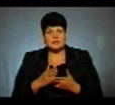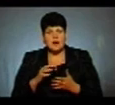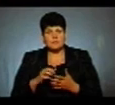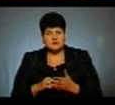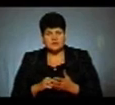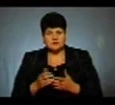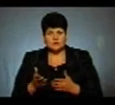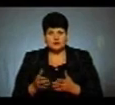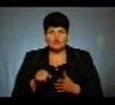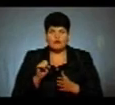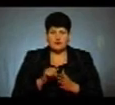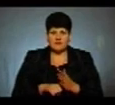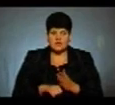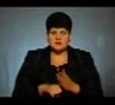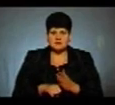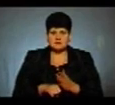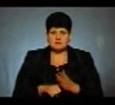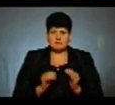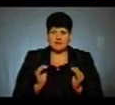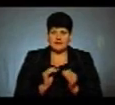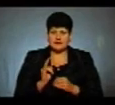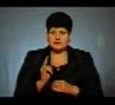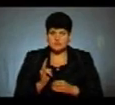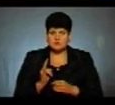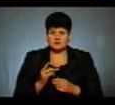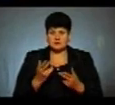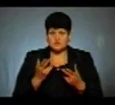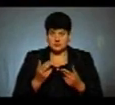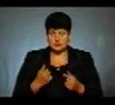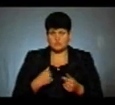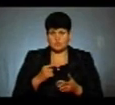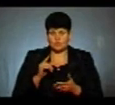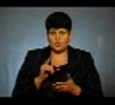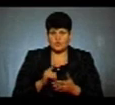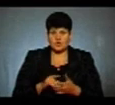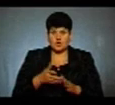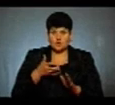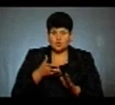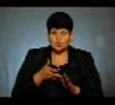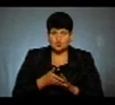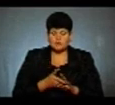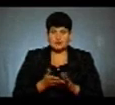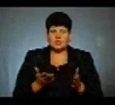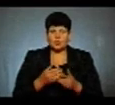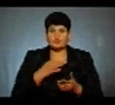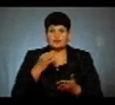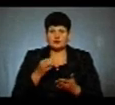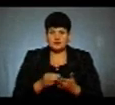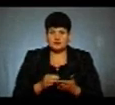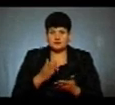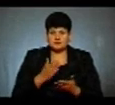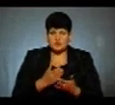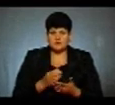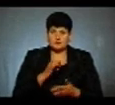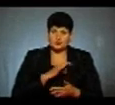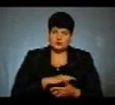абортивними, тобто вбивається маленька дитинка? Звичайно, ми повинні розуміти, яку відповідальність ми несемо, вживаючи